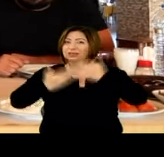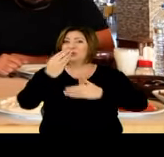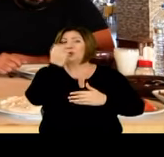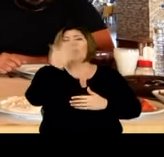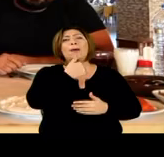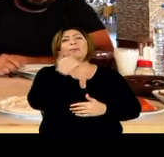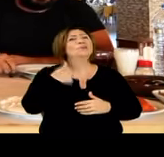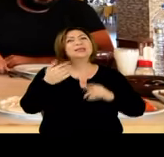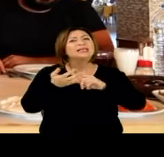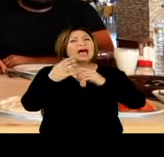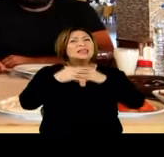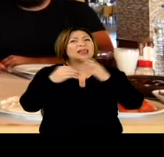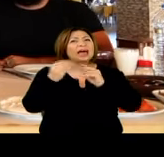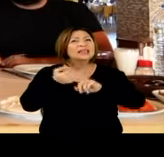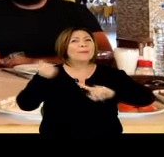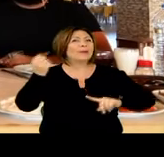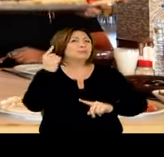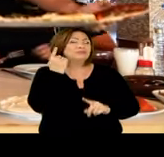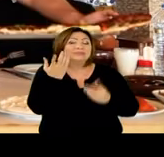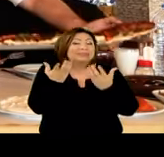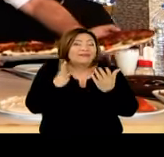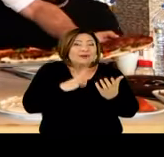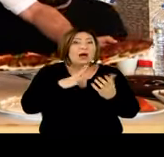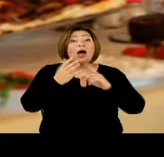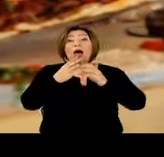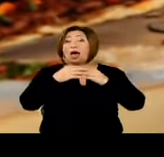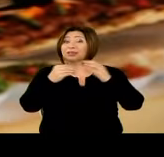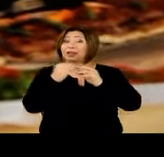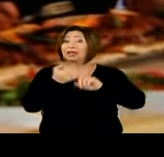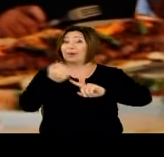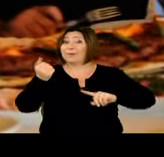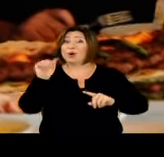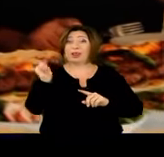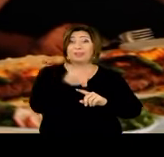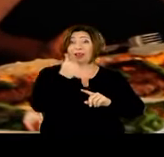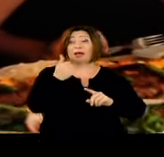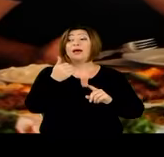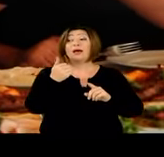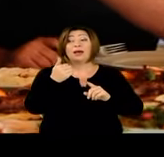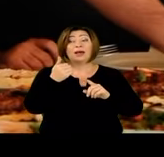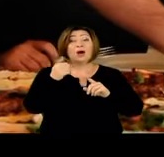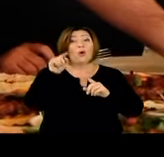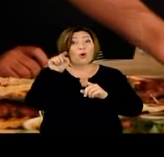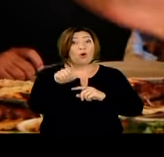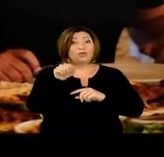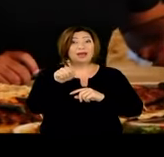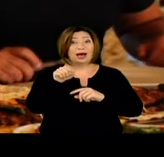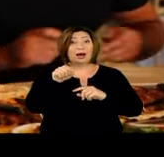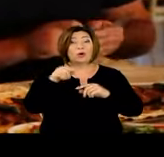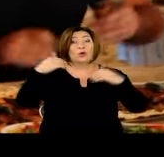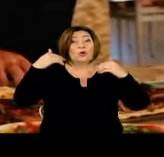hemen söyle, nedir bu Adana Kebap'ın incelikleri? Adana Kebap'ın inceliği elimde olur. O da